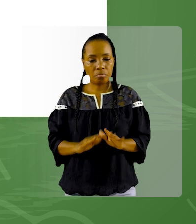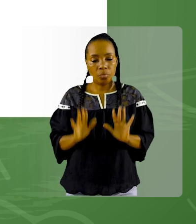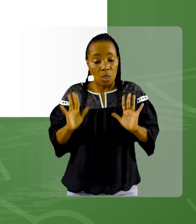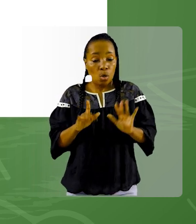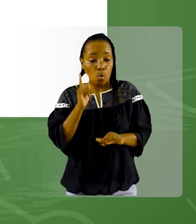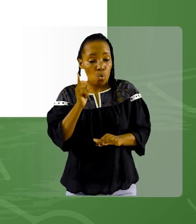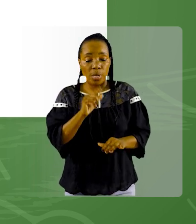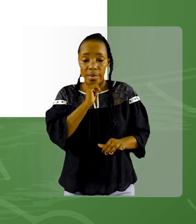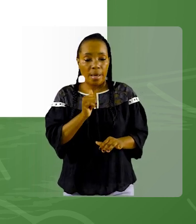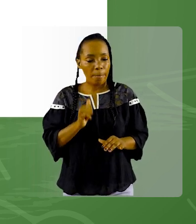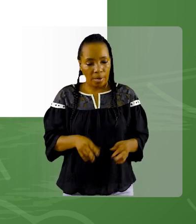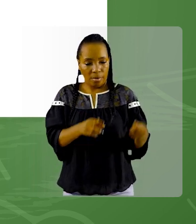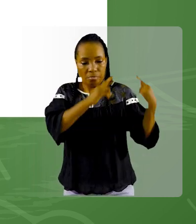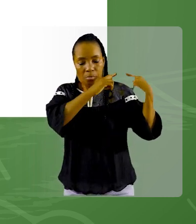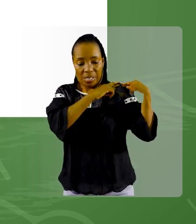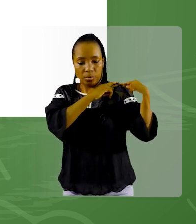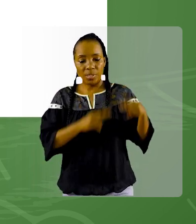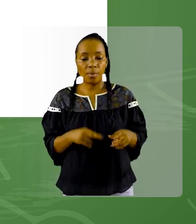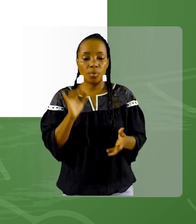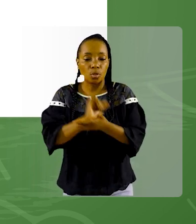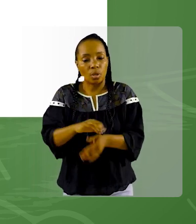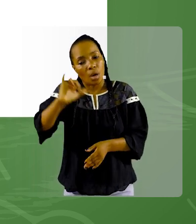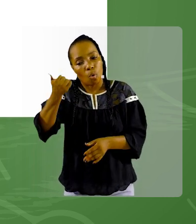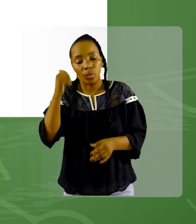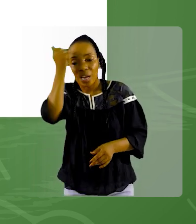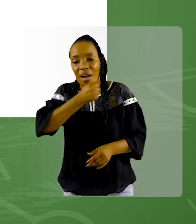Africains. Ils ont vraiment cru.